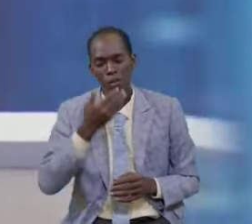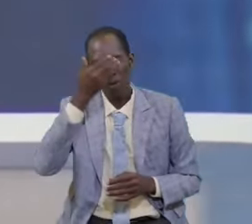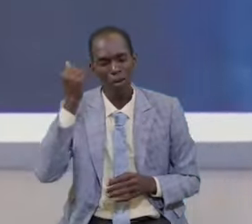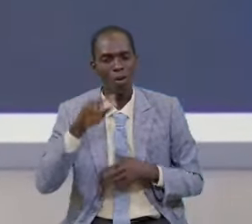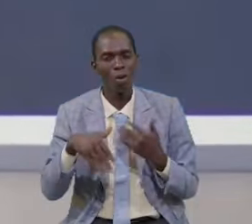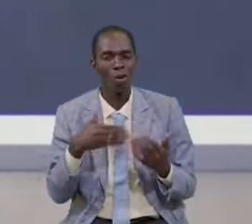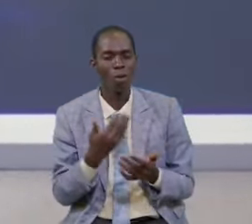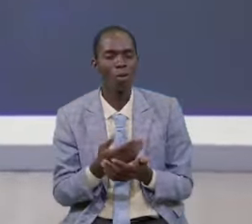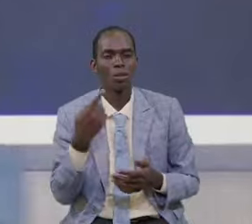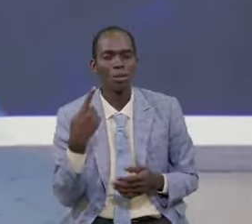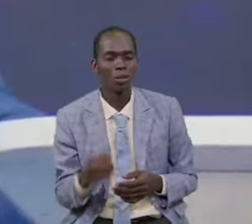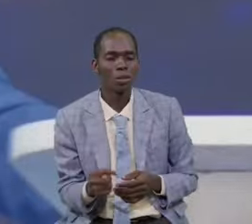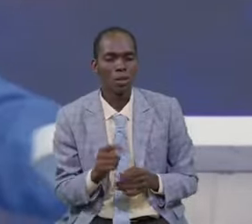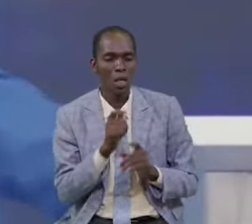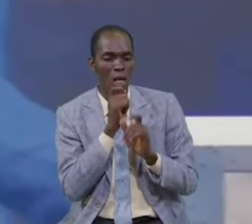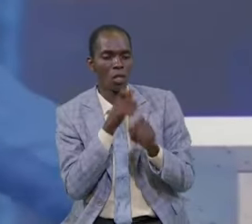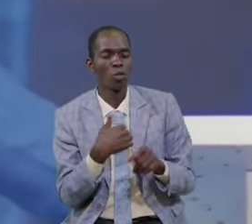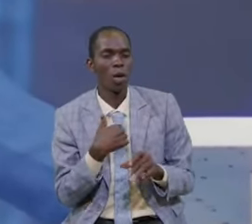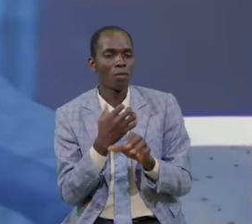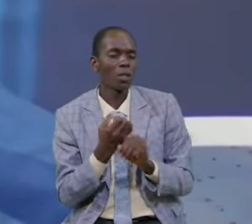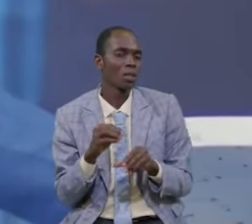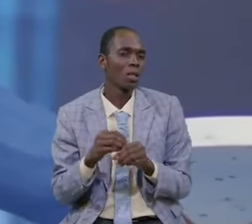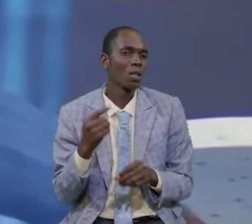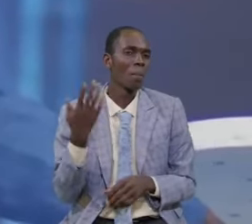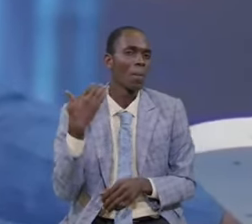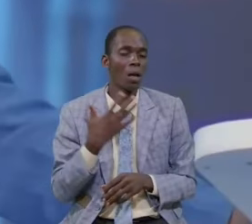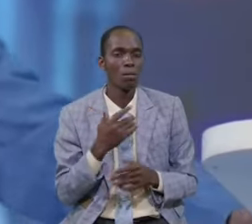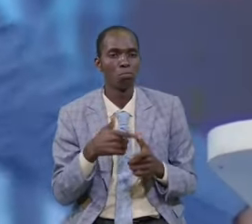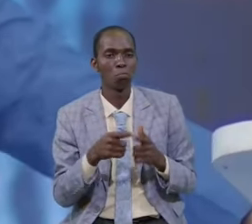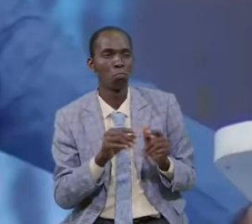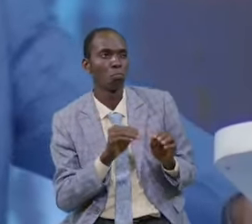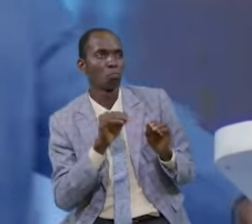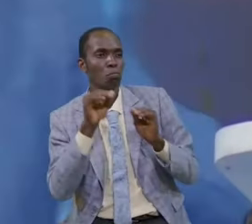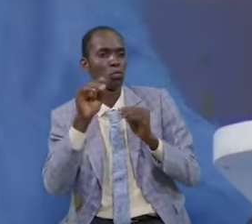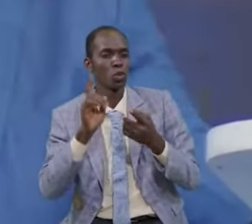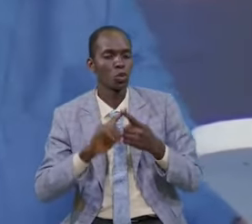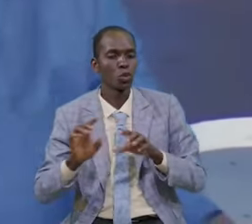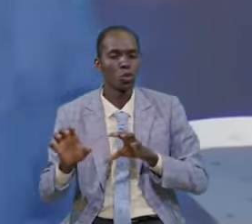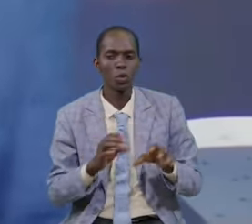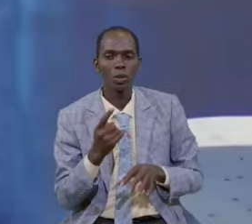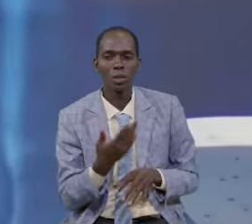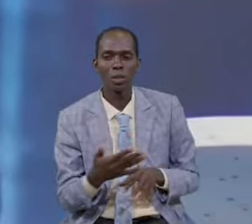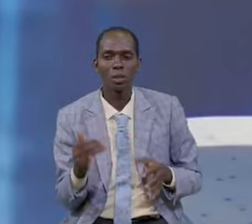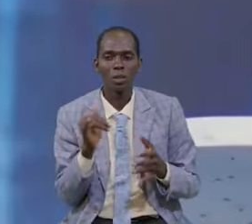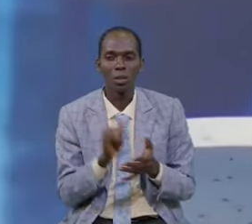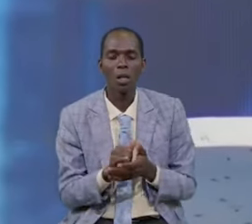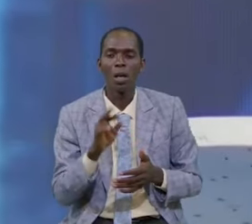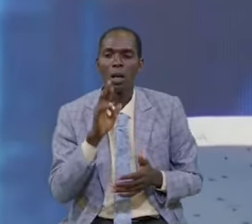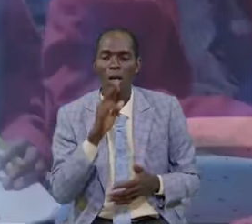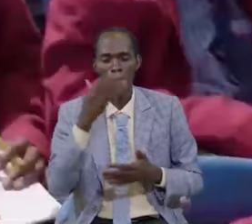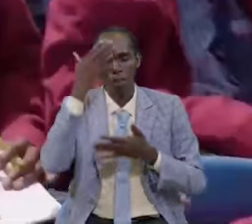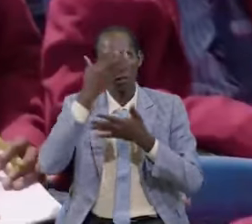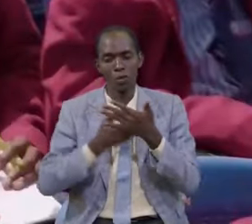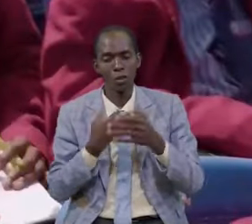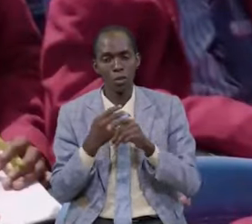que vous avez, les trophées que vous avez et vous avancez pour les choses qui sont devant vous. Ça, c'est l'objectif. Et